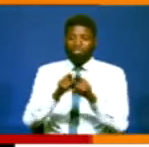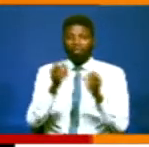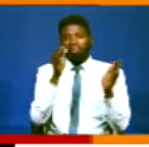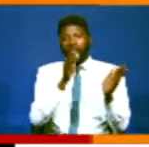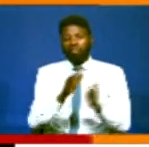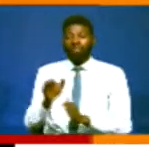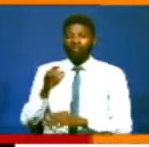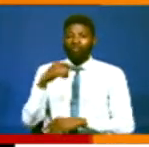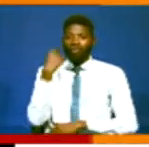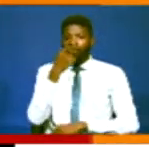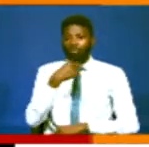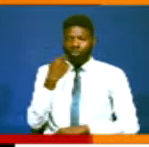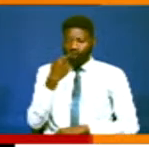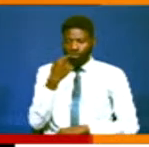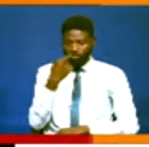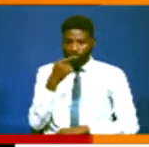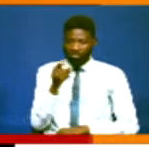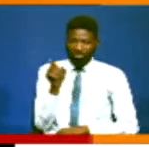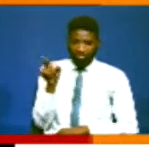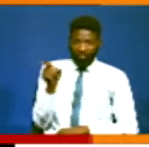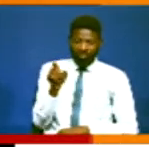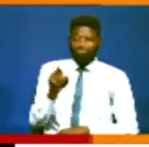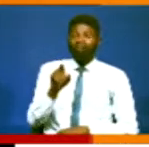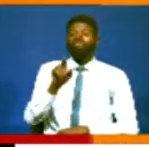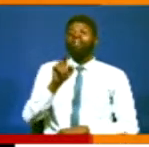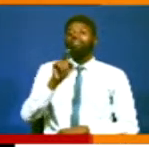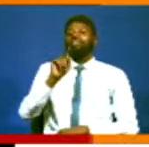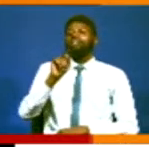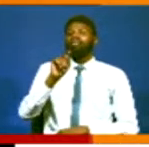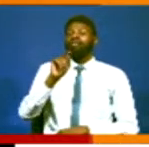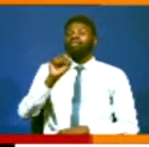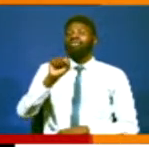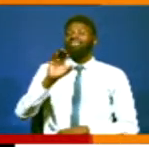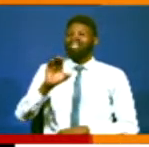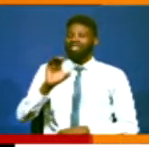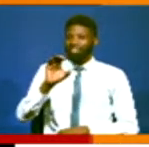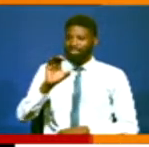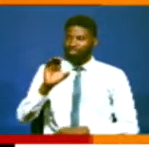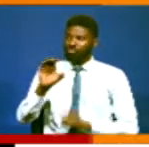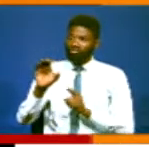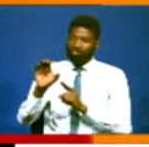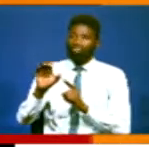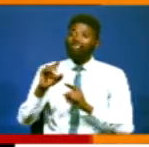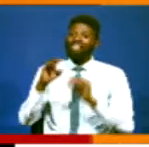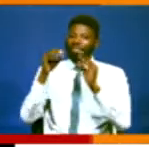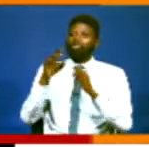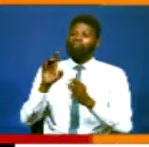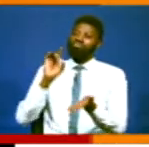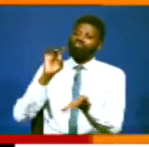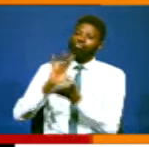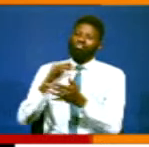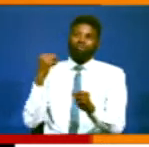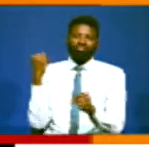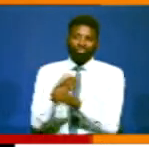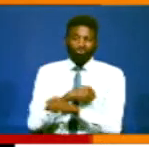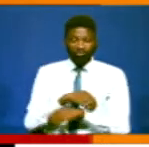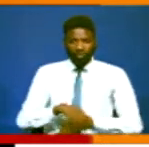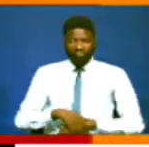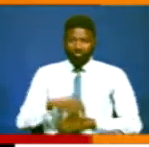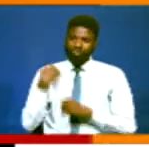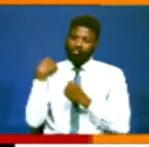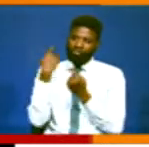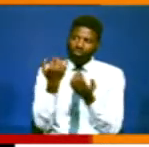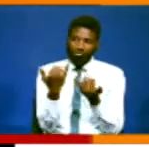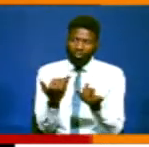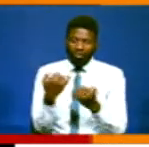ya huduma kwa walimu TSC. Nao walimu waliweza kuachishwa kazi. Kwa hivyo hadi sasa sijaweza